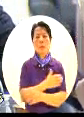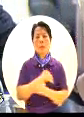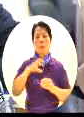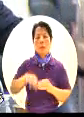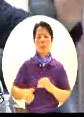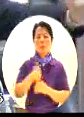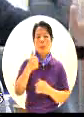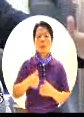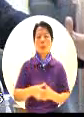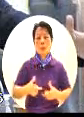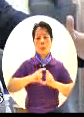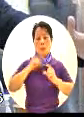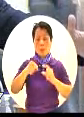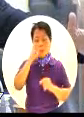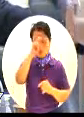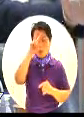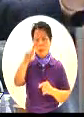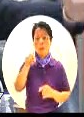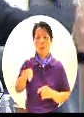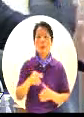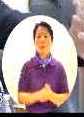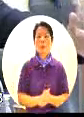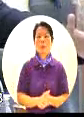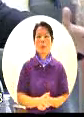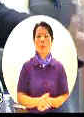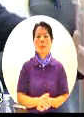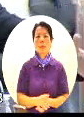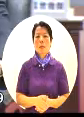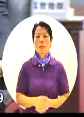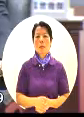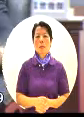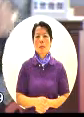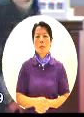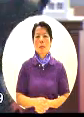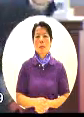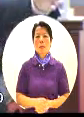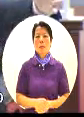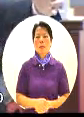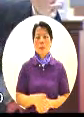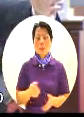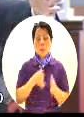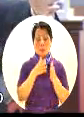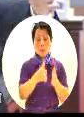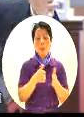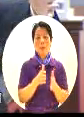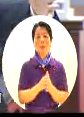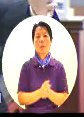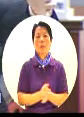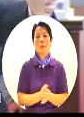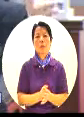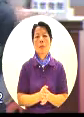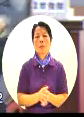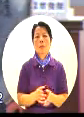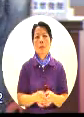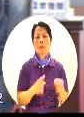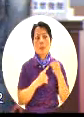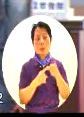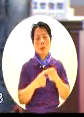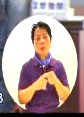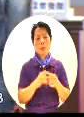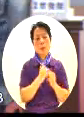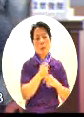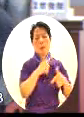不用了哈，我是希望你啦哈。我是希望你呢，哈，希望你呢，针对公车民营